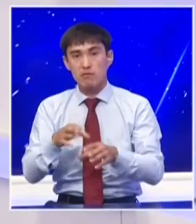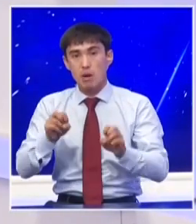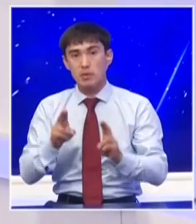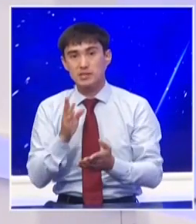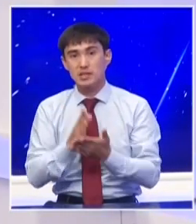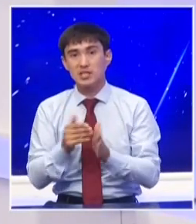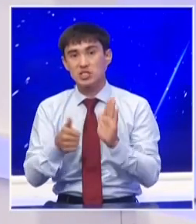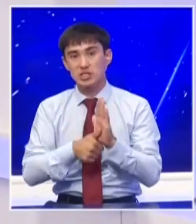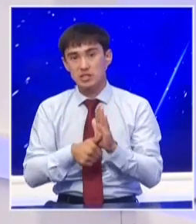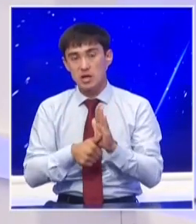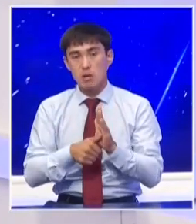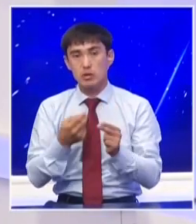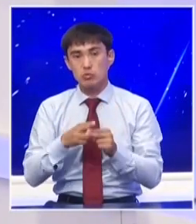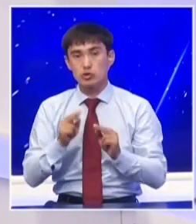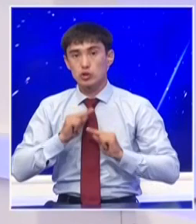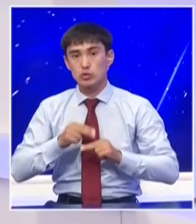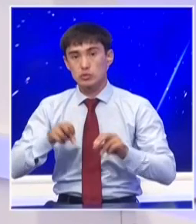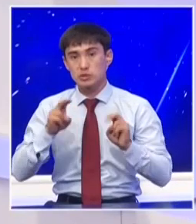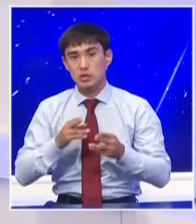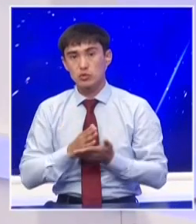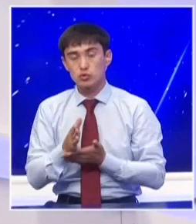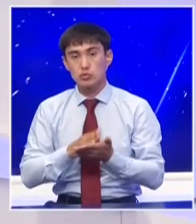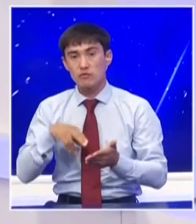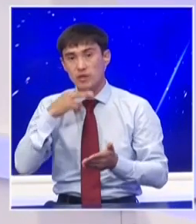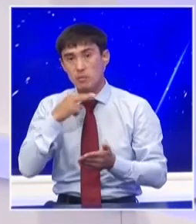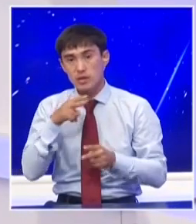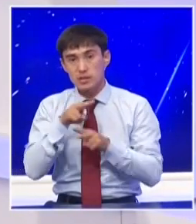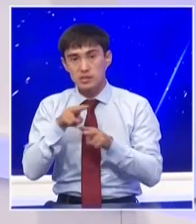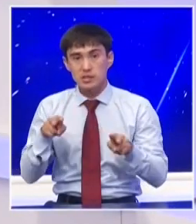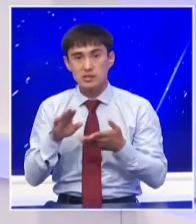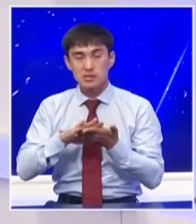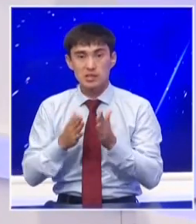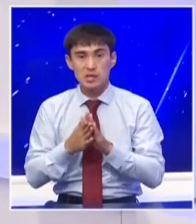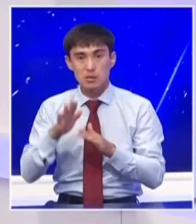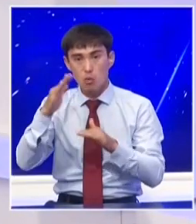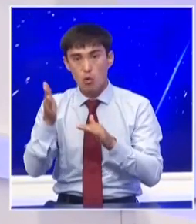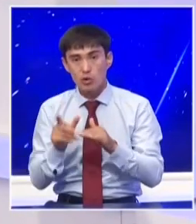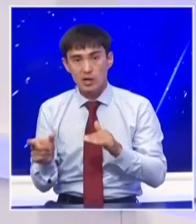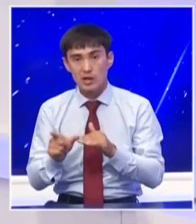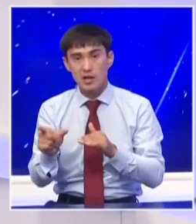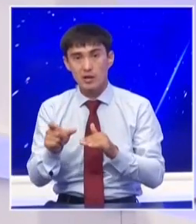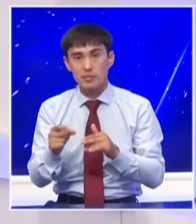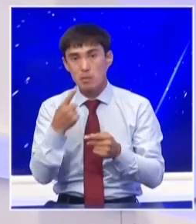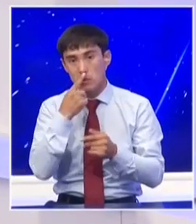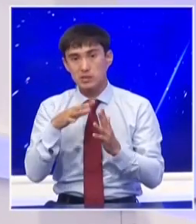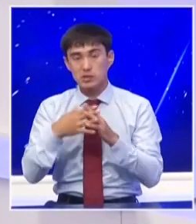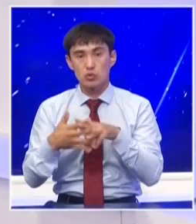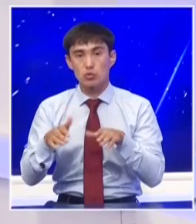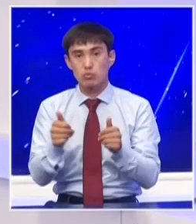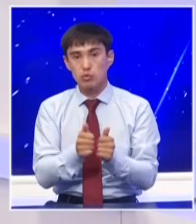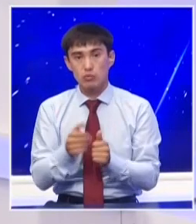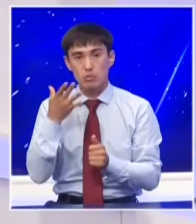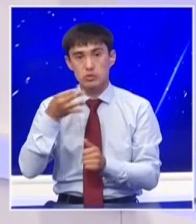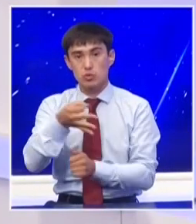опасным являются шесть а потому сотрудники специальных служб внимательно следят за состоянием горных рек болезнь населенного